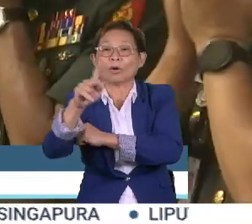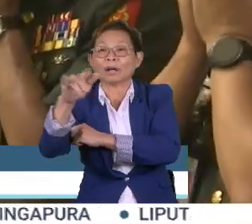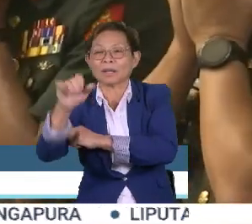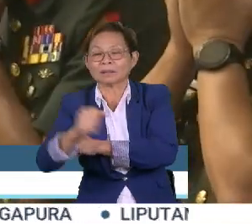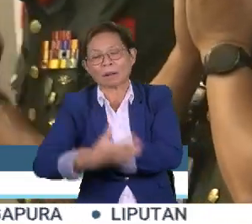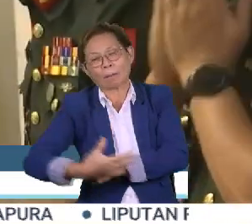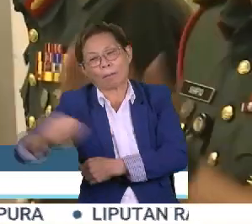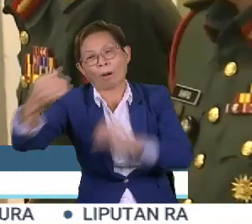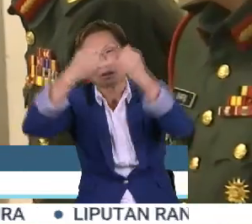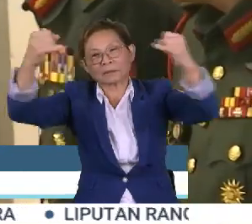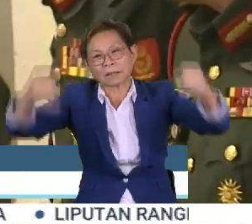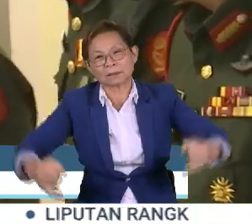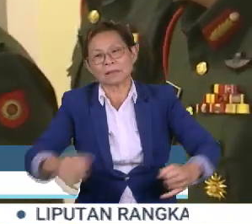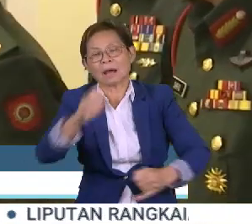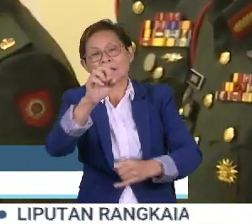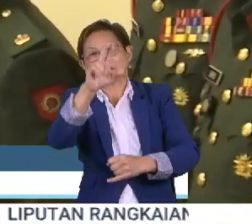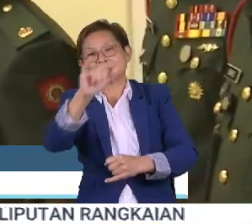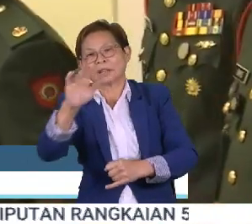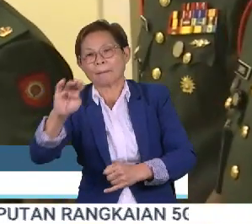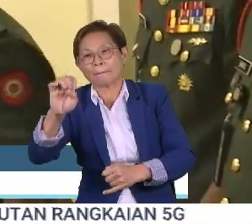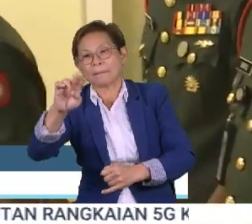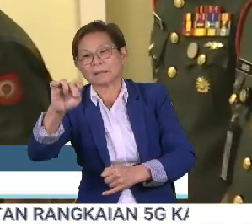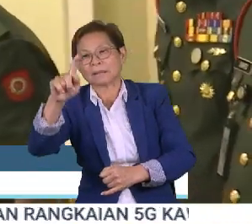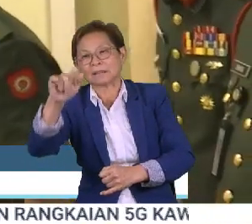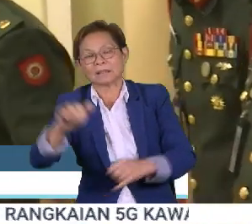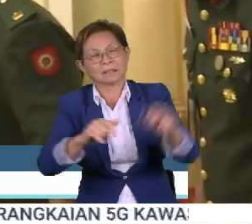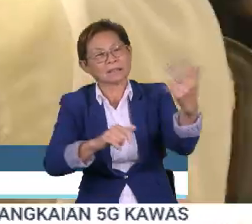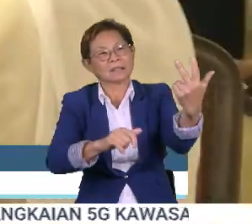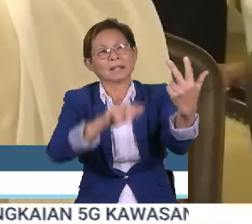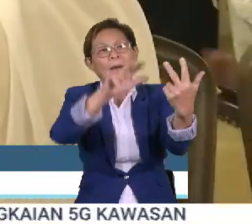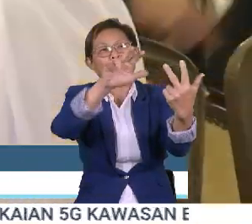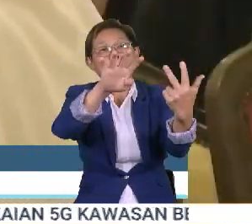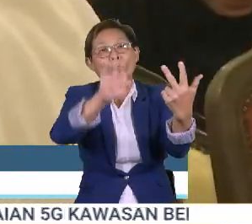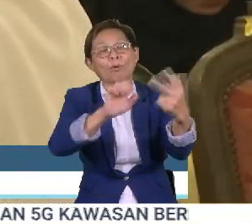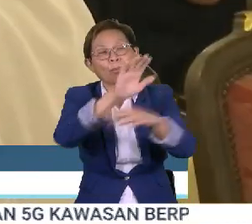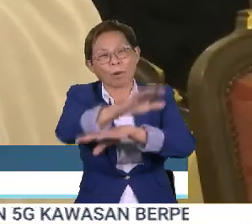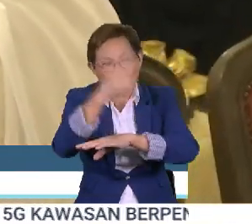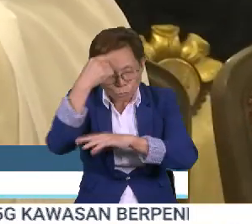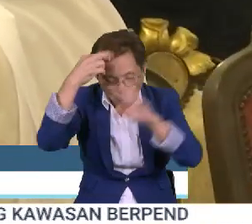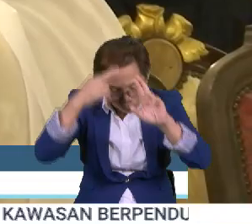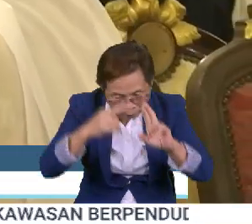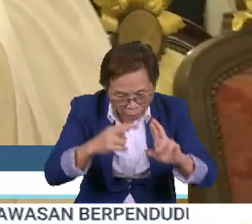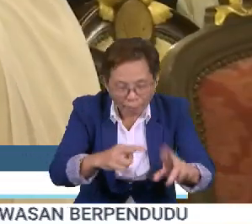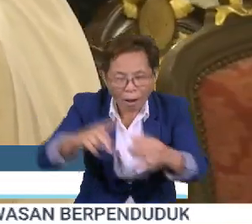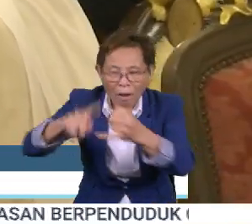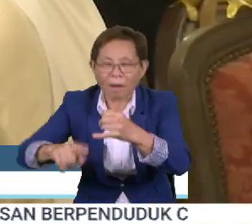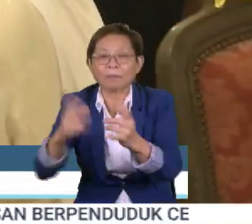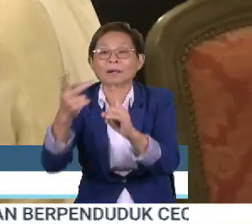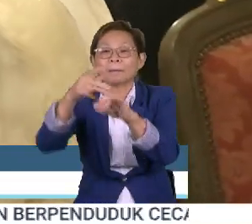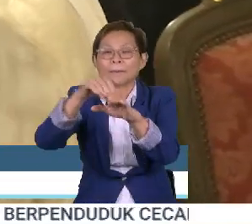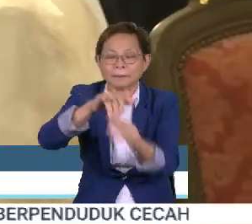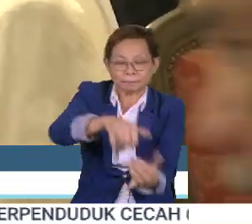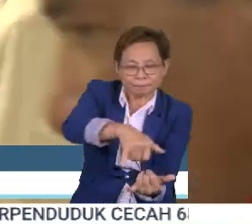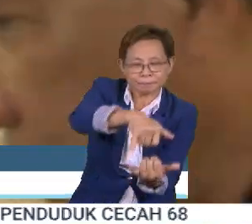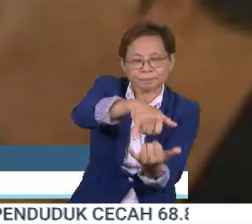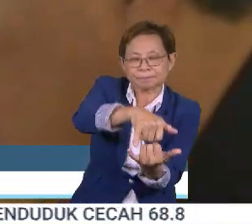Dawir berangkat ke istana besar Sri menanti pada 348 petang bagi memberi penghormatan terakhir kepada jenazah Allah